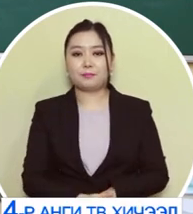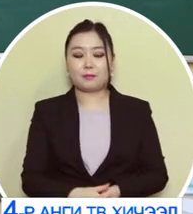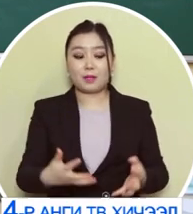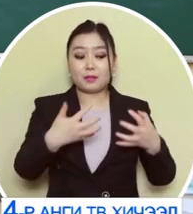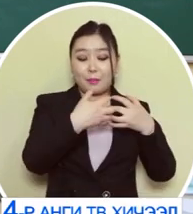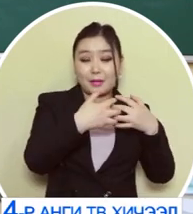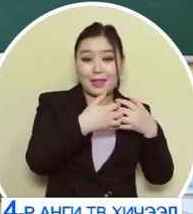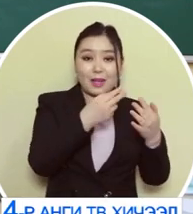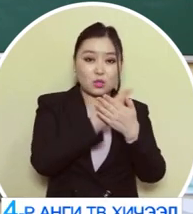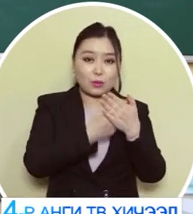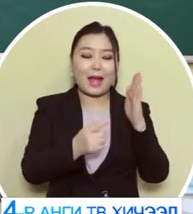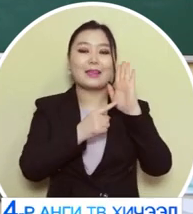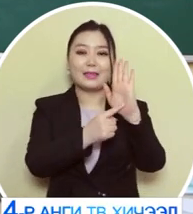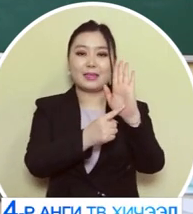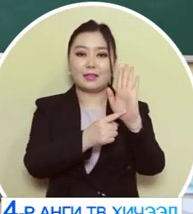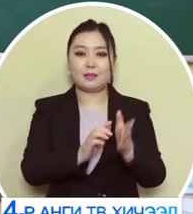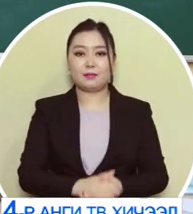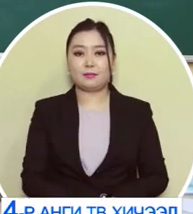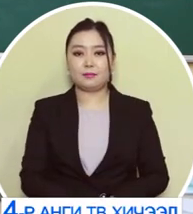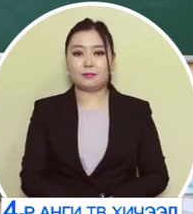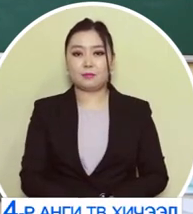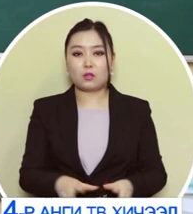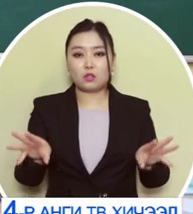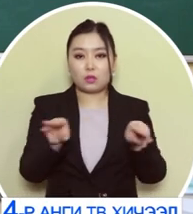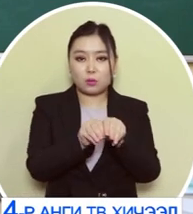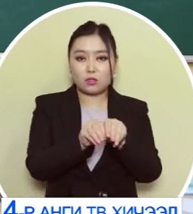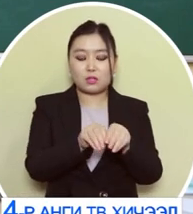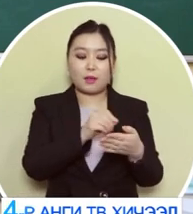Осы белгілерді пайдаланып, суреттеп көрсетіңдер.